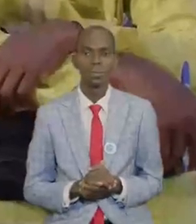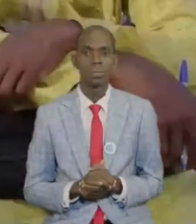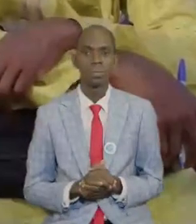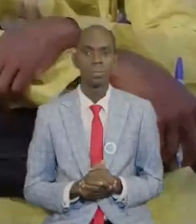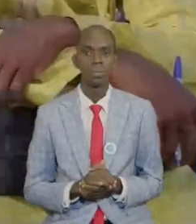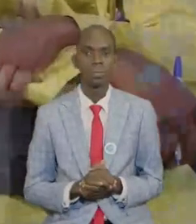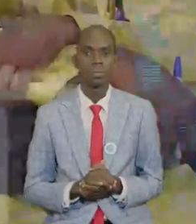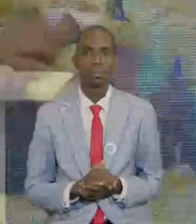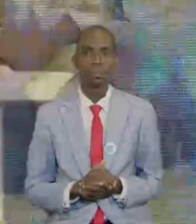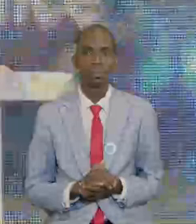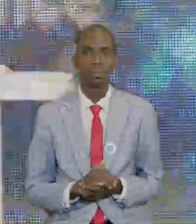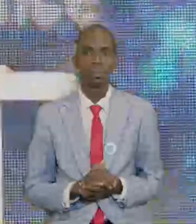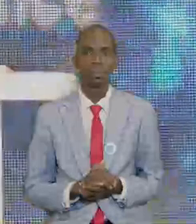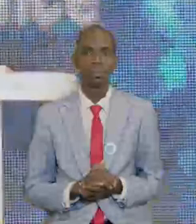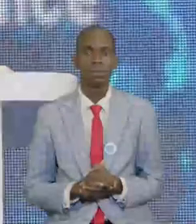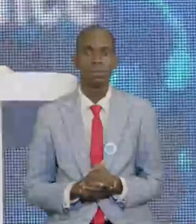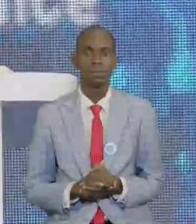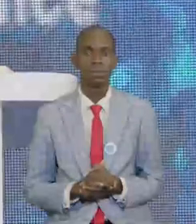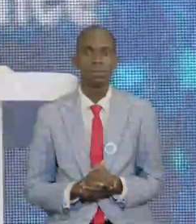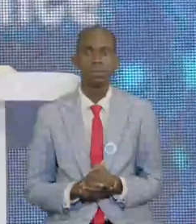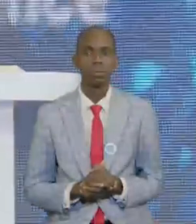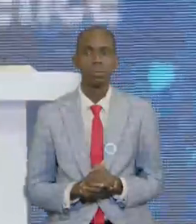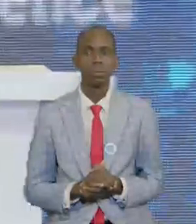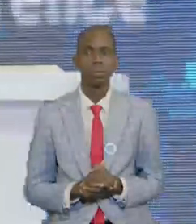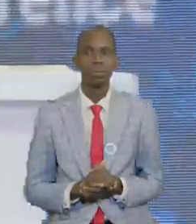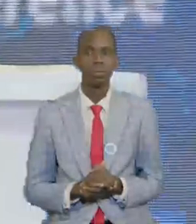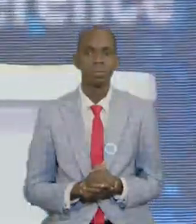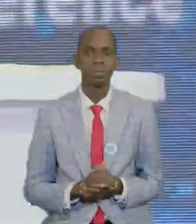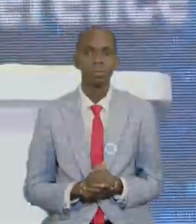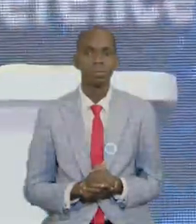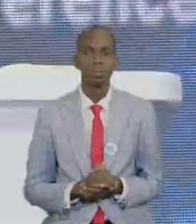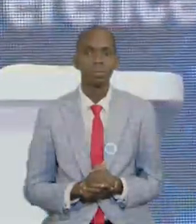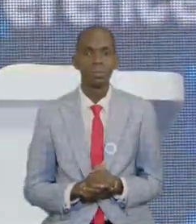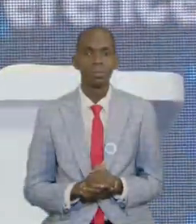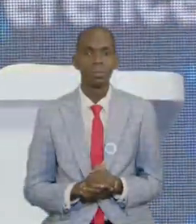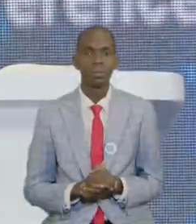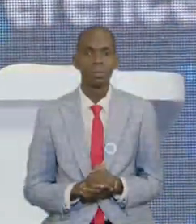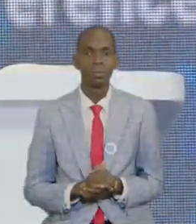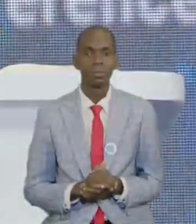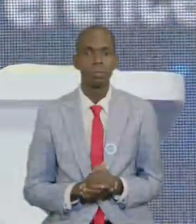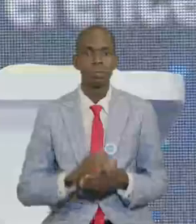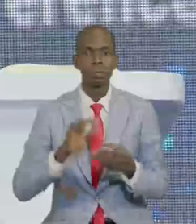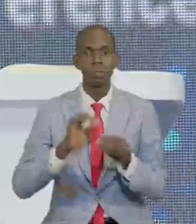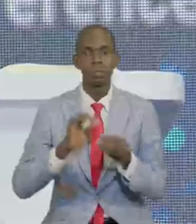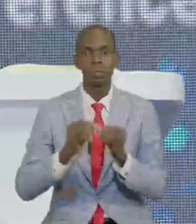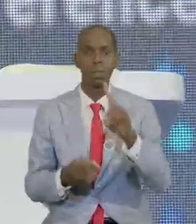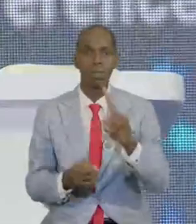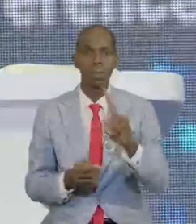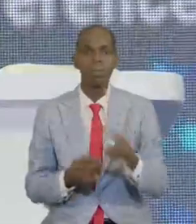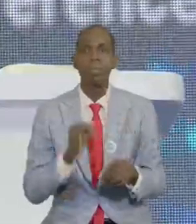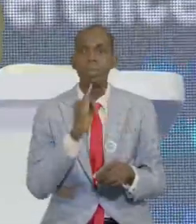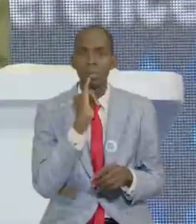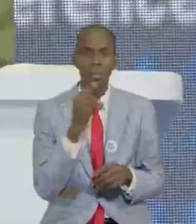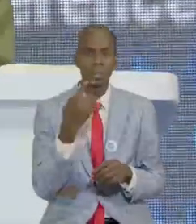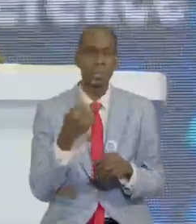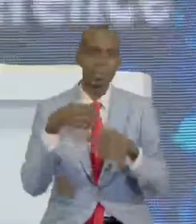cela, recevoir cela en vous. Et quand vous comprenez, vous aurez la puissance en vous au nom de Jésus. Penetrating